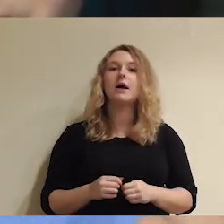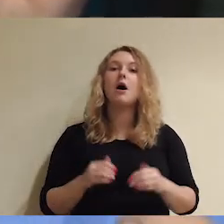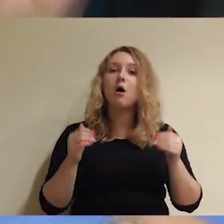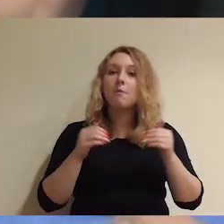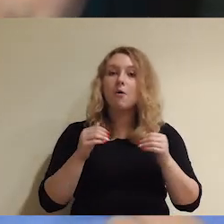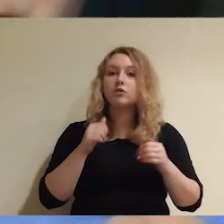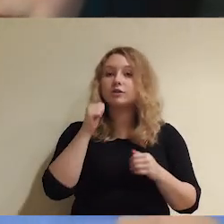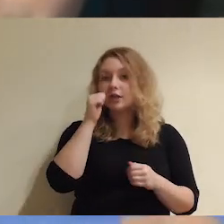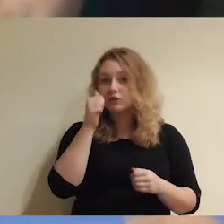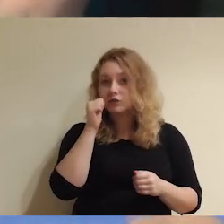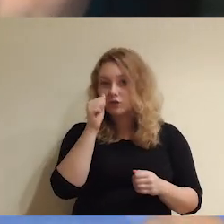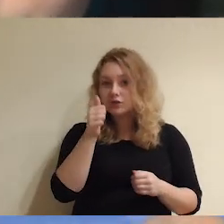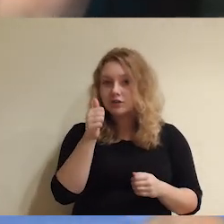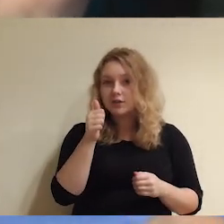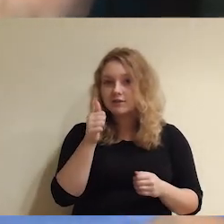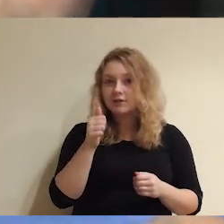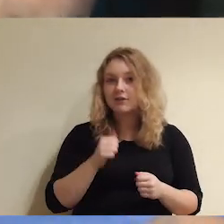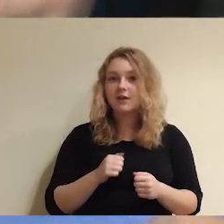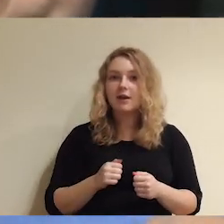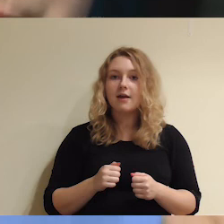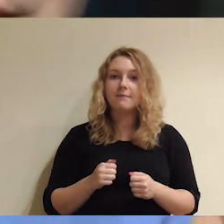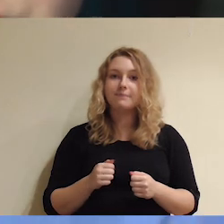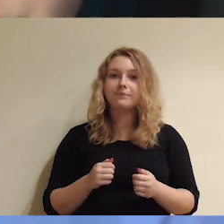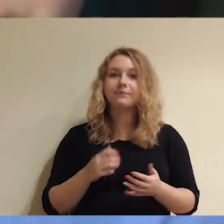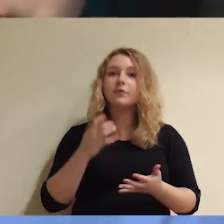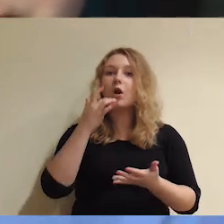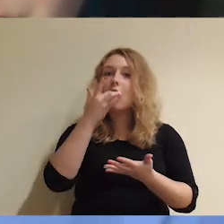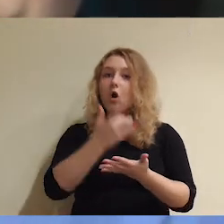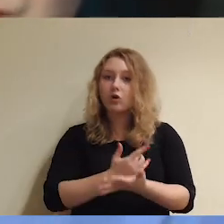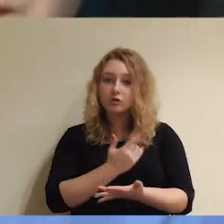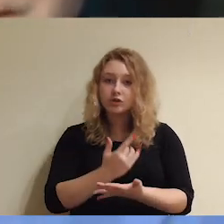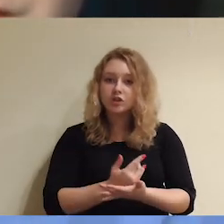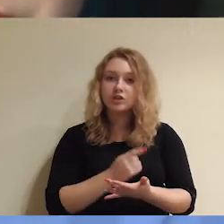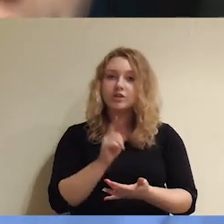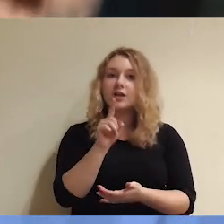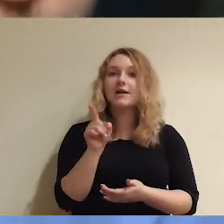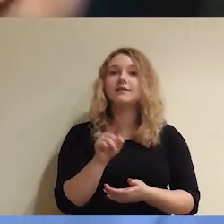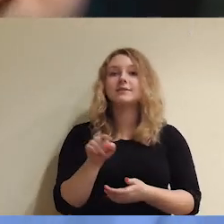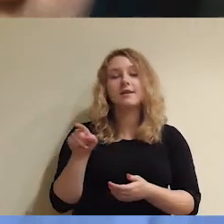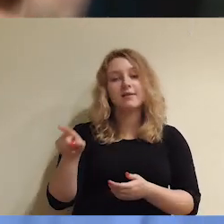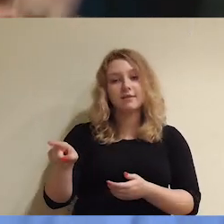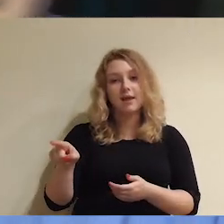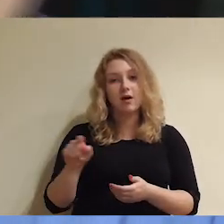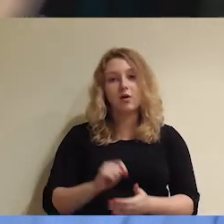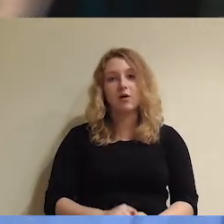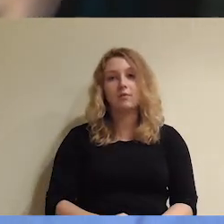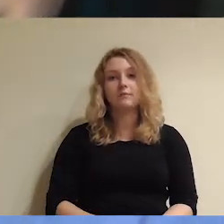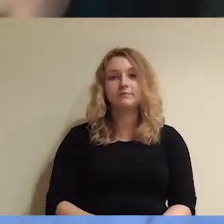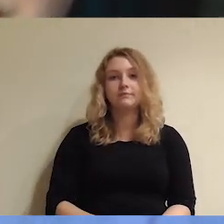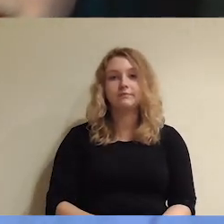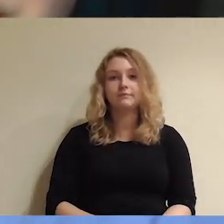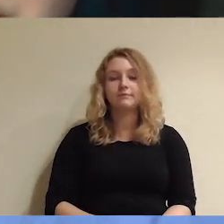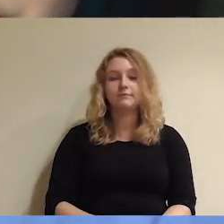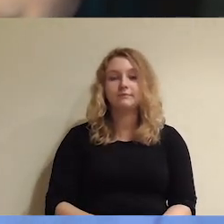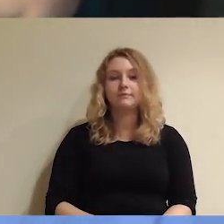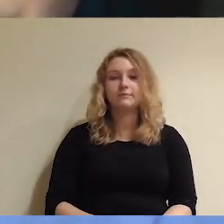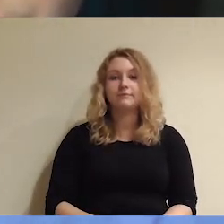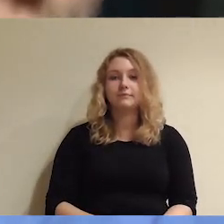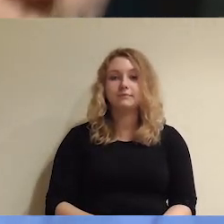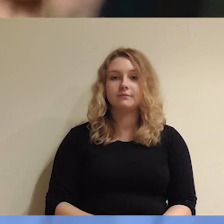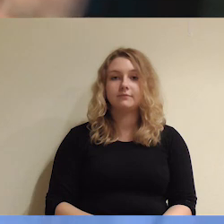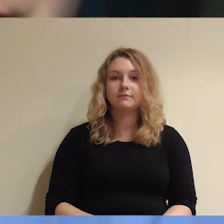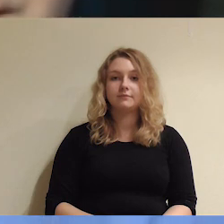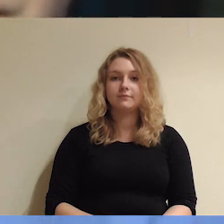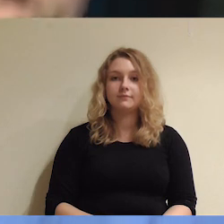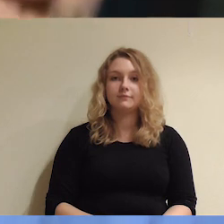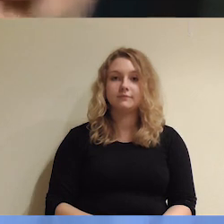dajmy znać sobie wzajemnie w naszej wspólnocie mobilnej, że korzystamy z tego, nie wiem, przez jakieś zaznaczenie graficzką,